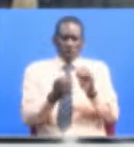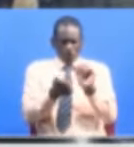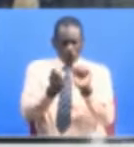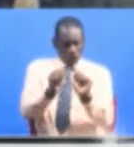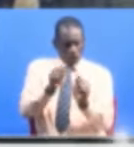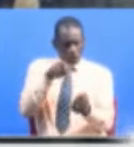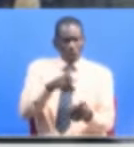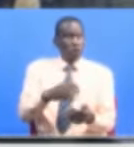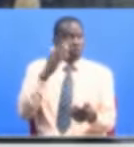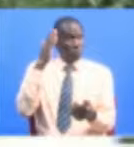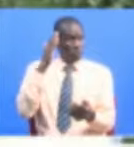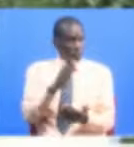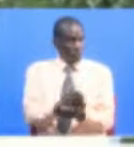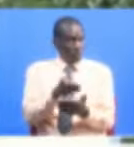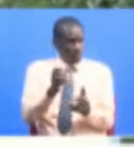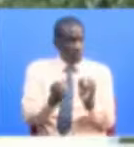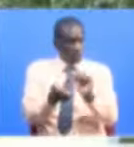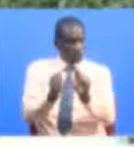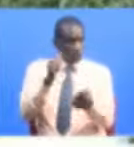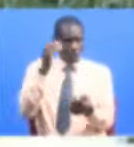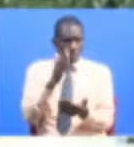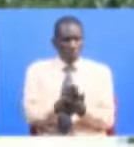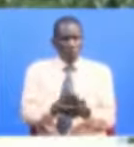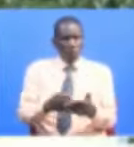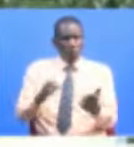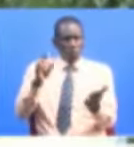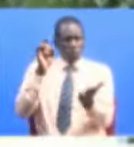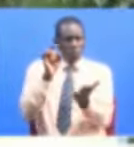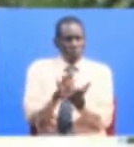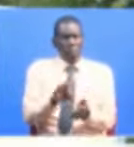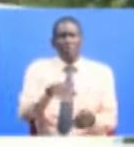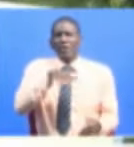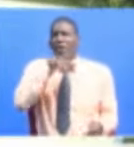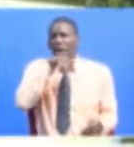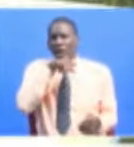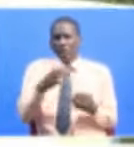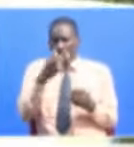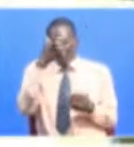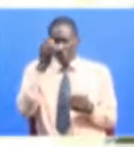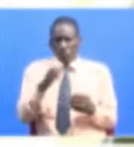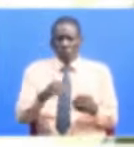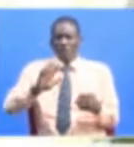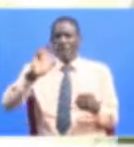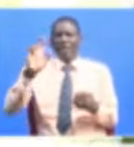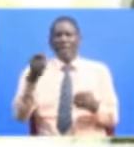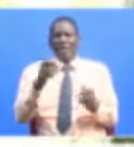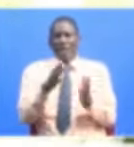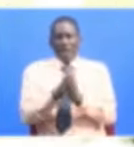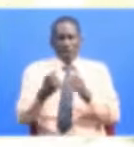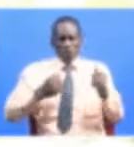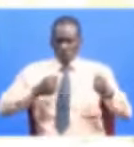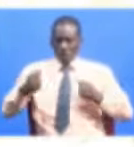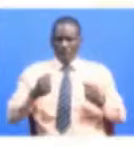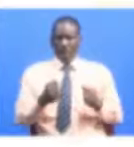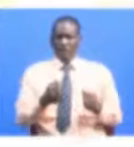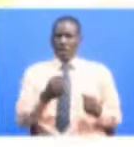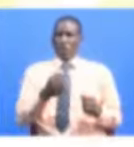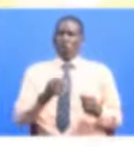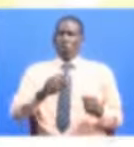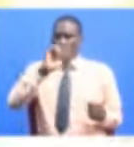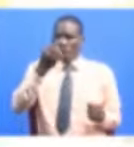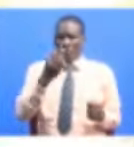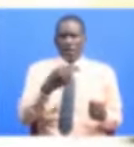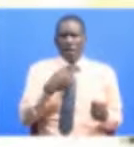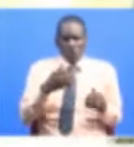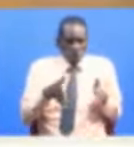hayo yatapitishwa, yatamchuja Raila Odinga, kwani mataifa ya Kenya na Rwanda yamewahi kupata